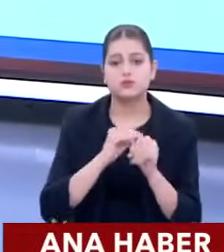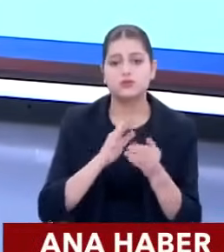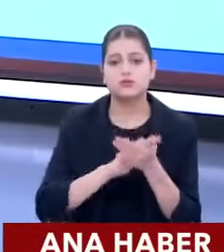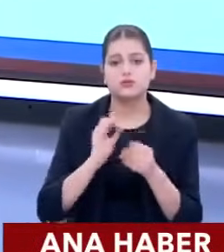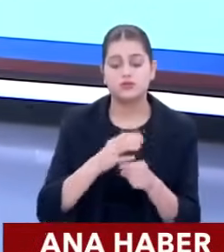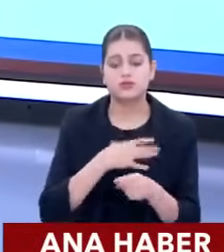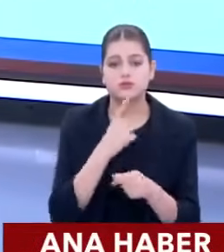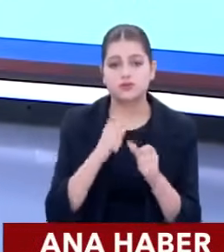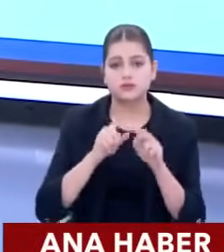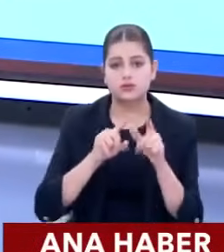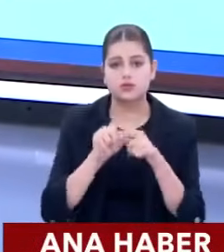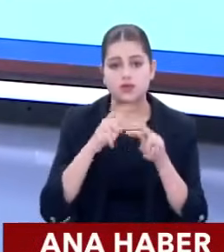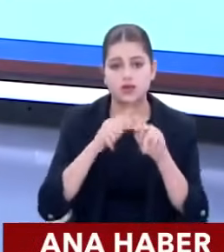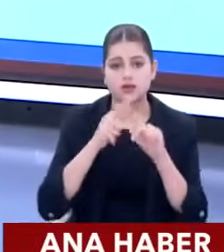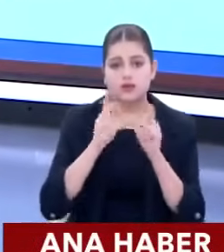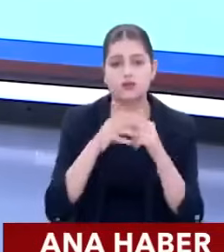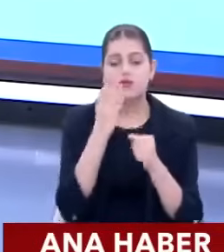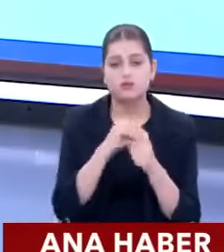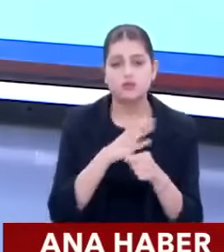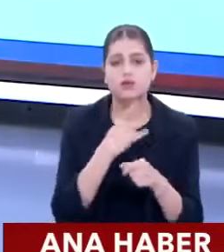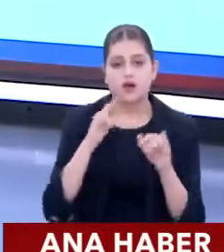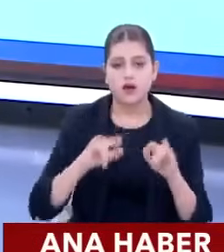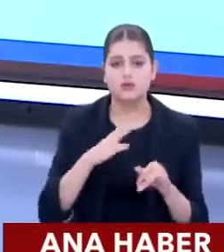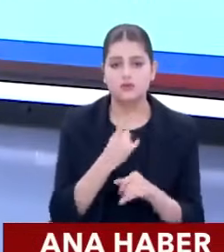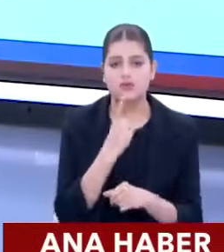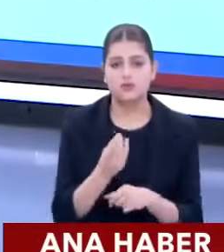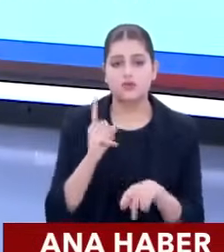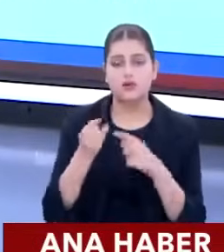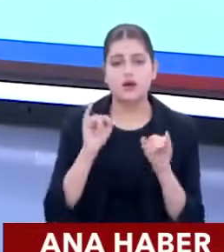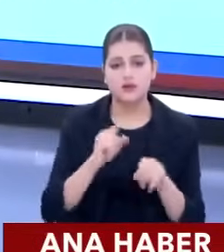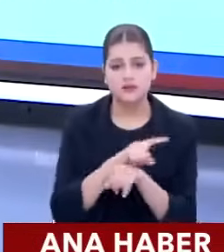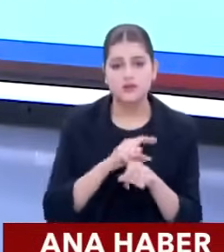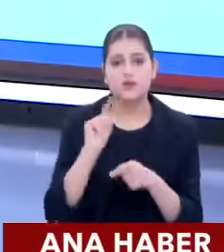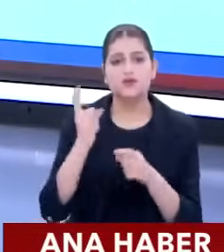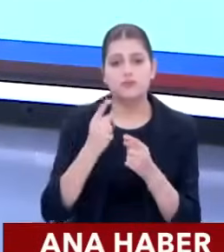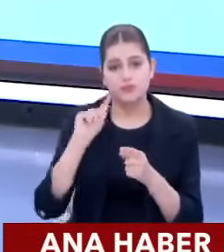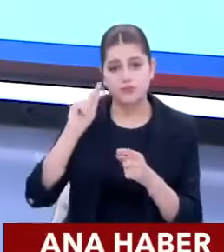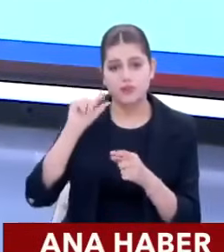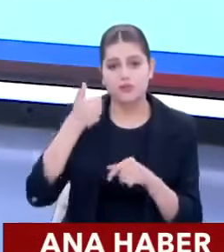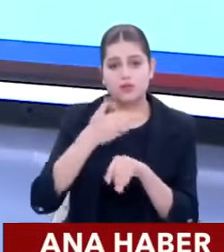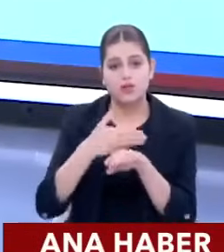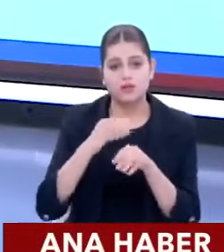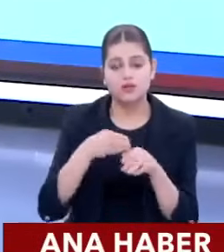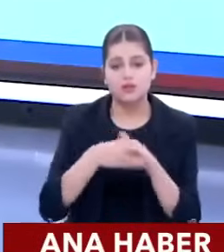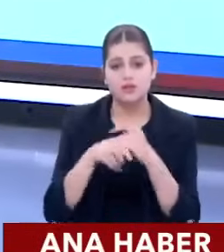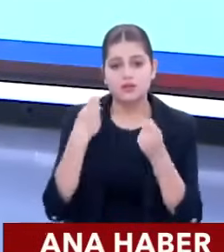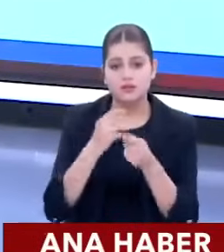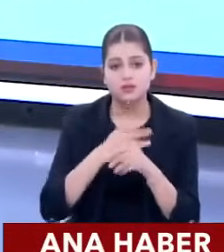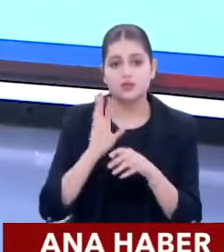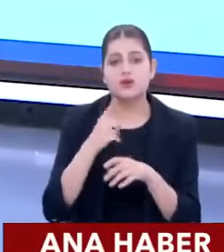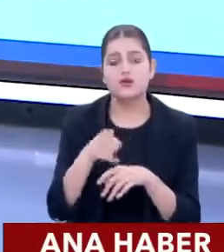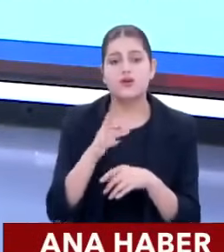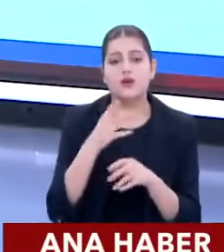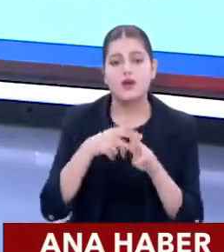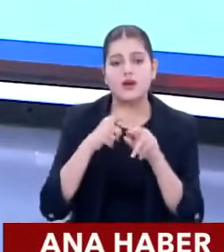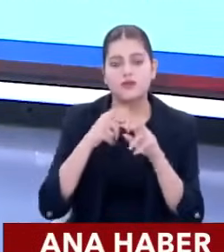çözülmesini istiyorlar stajyerlerde eyt'li kapsamında olsun diyorlar ki Haklılar aynı zamanda bir gün geç girdiği için şey yahut Belki